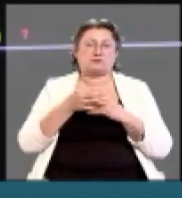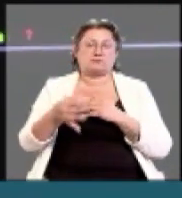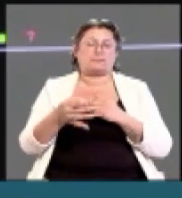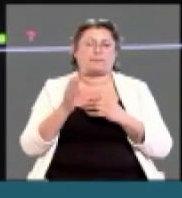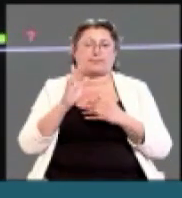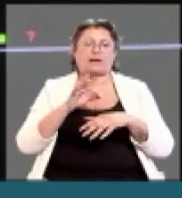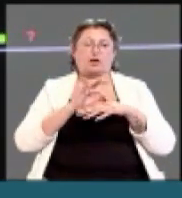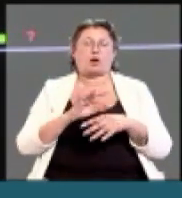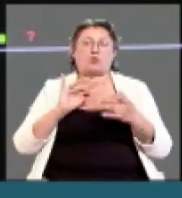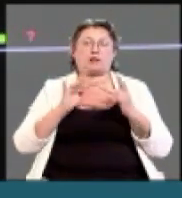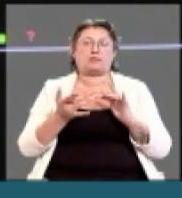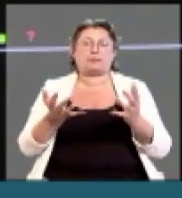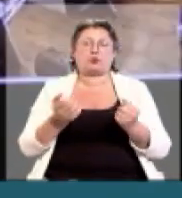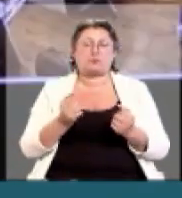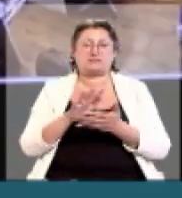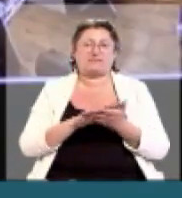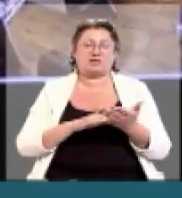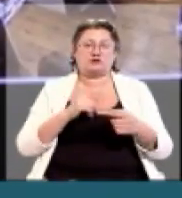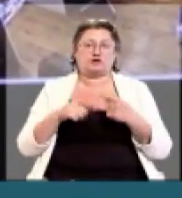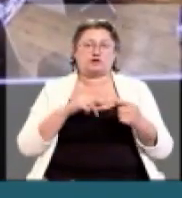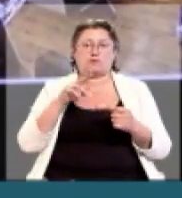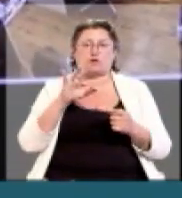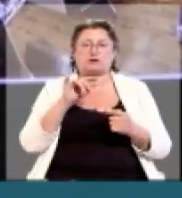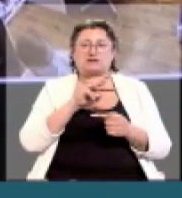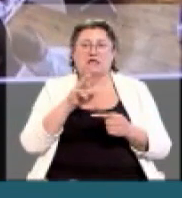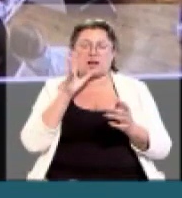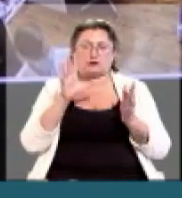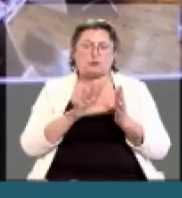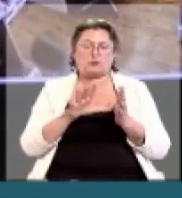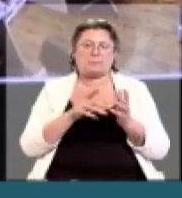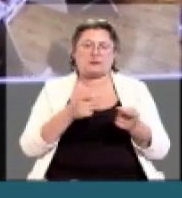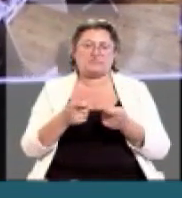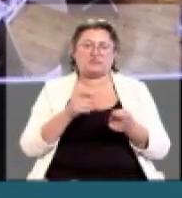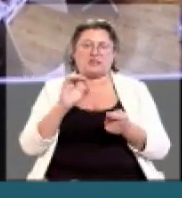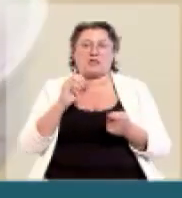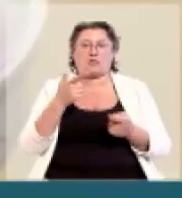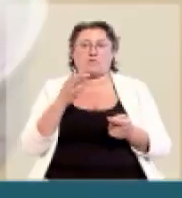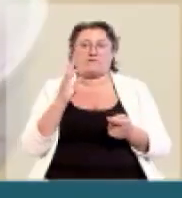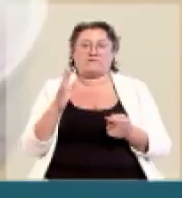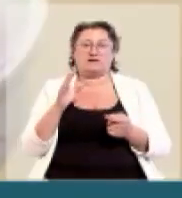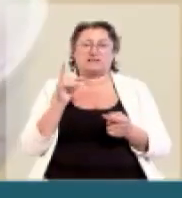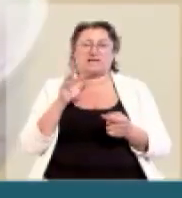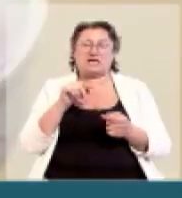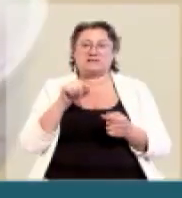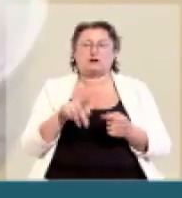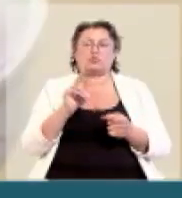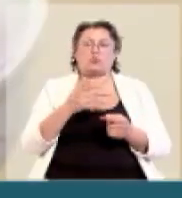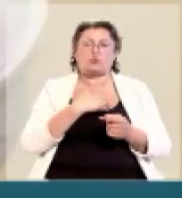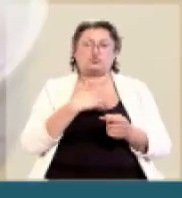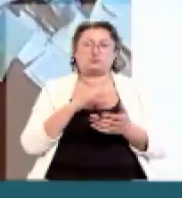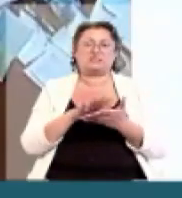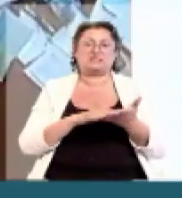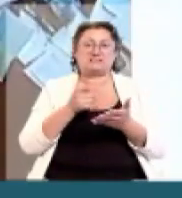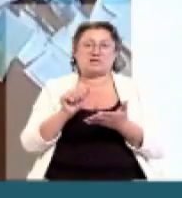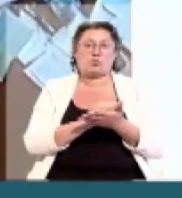регионах, будет проведен онлайн-прием заявлений через портал электронного правительства ЕГОВ. Кроме того, для тех, кто хочет